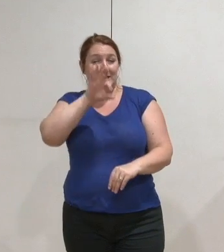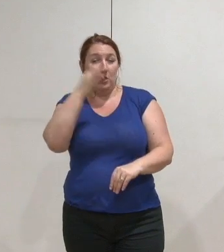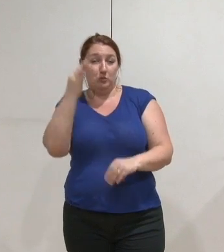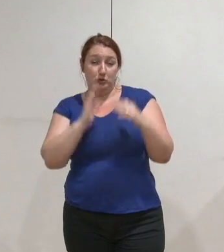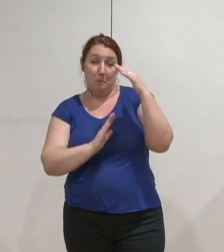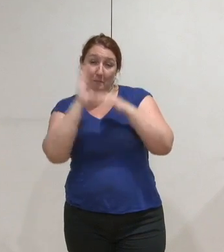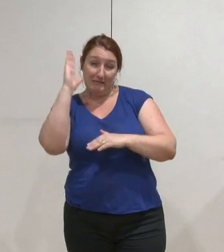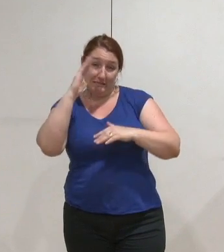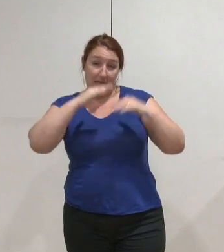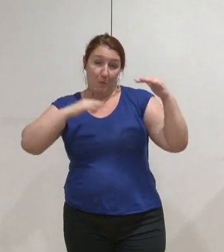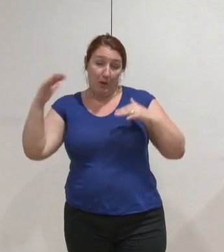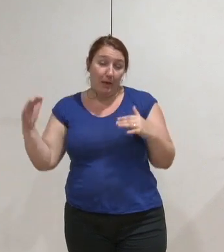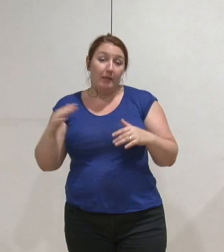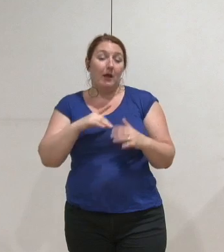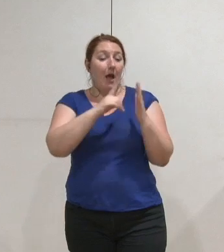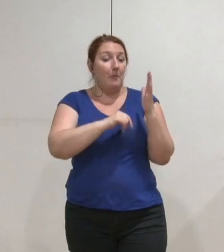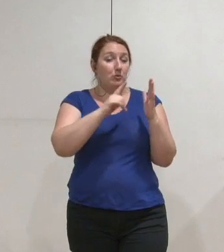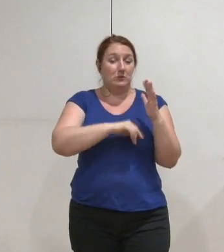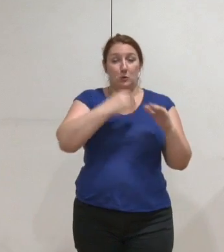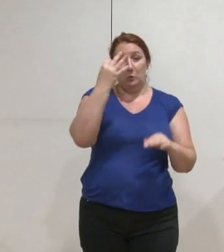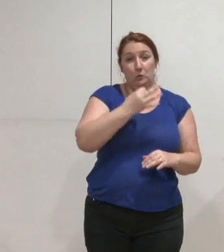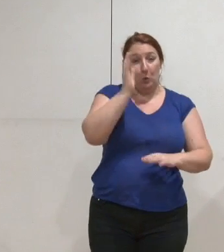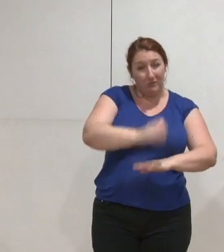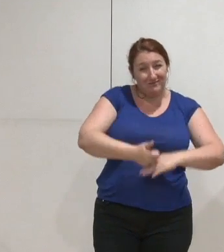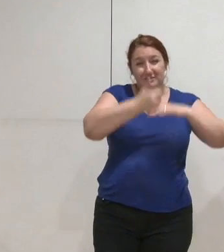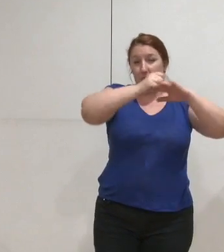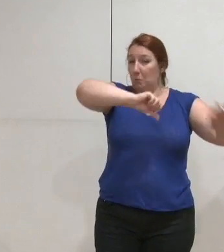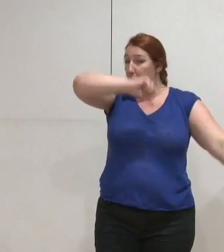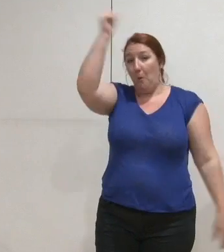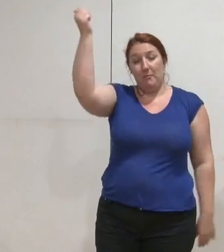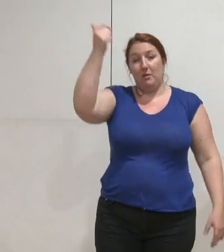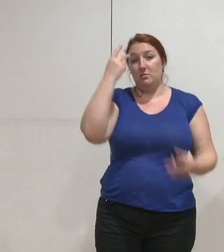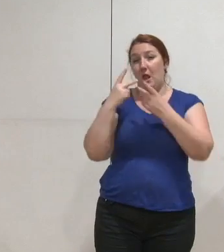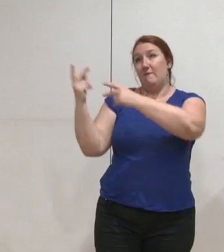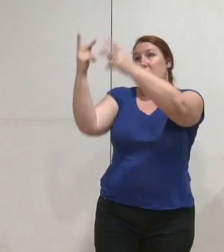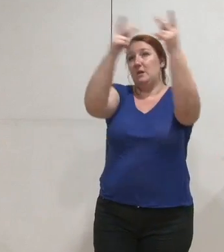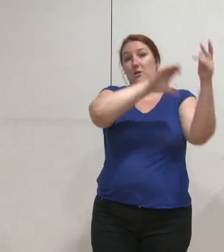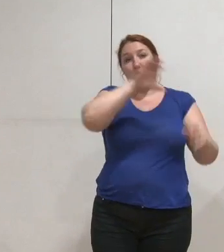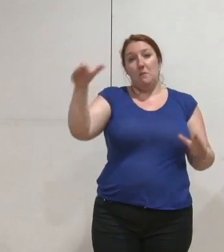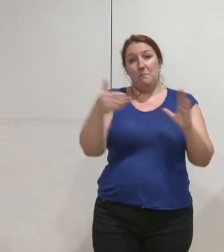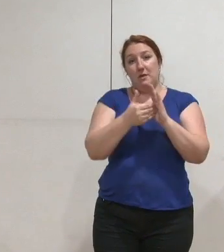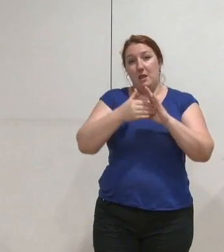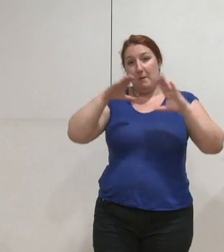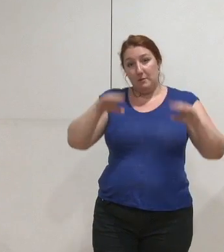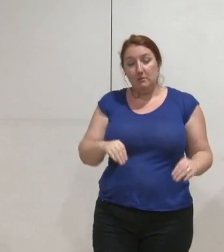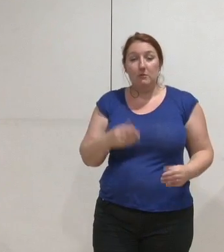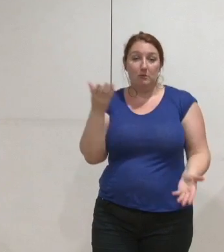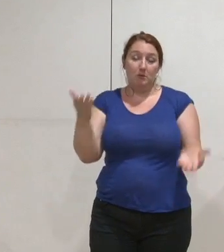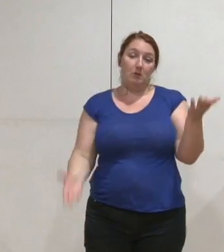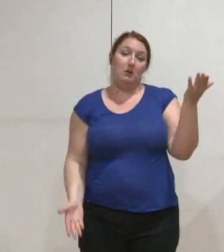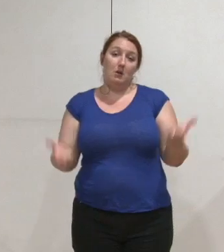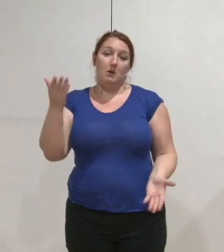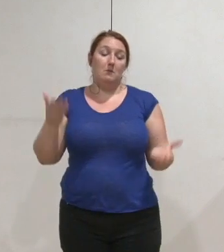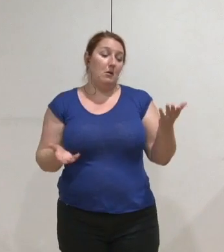notre taux d'imposition soit le plus élevé des de ces mêmes grandes villes et que notre équilibre